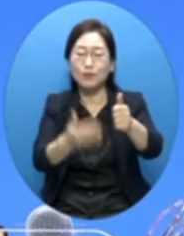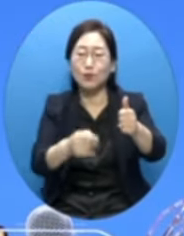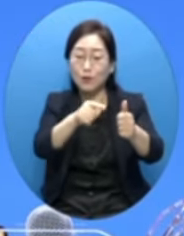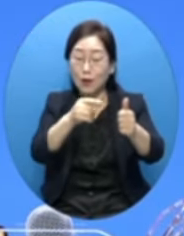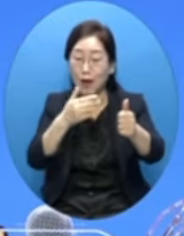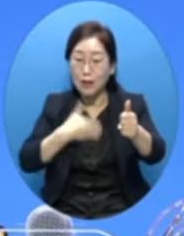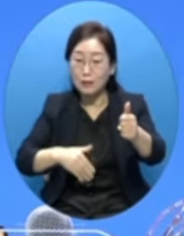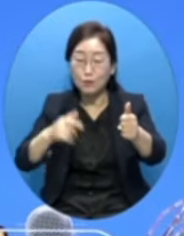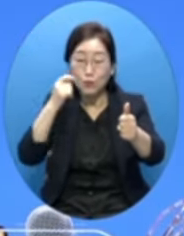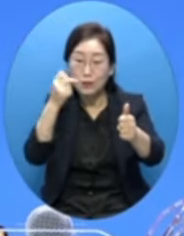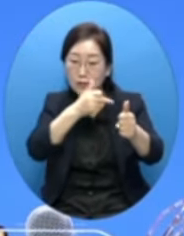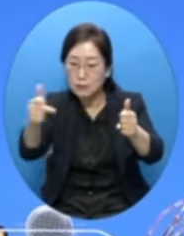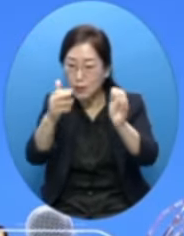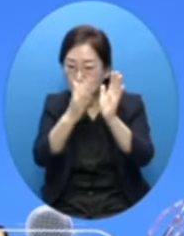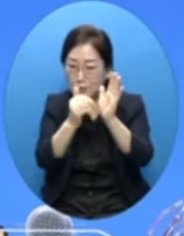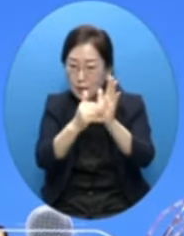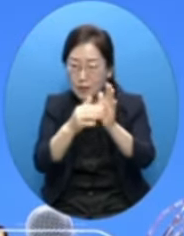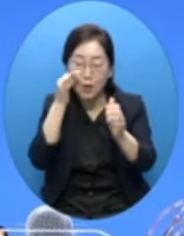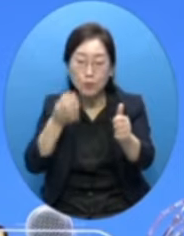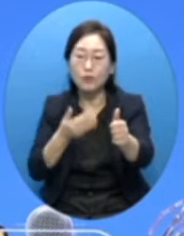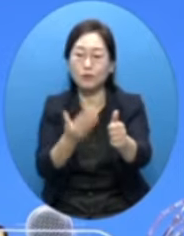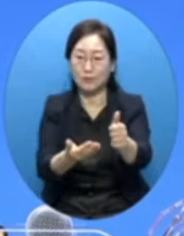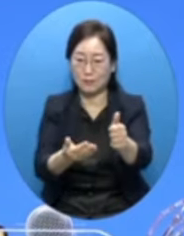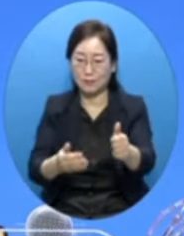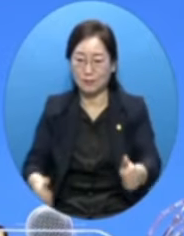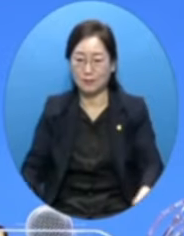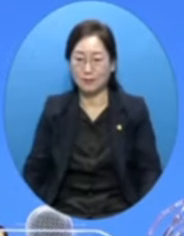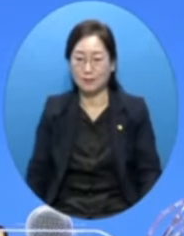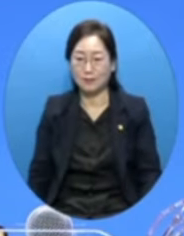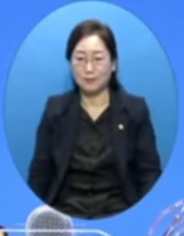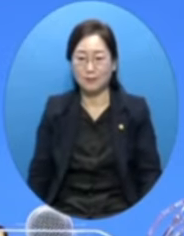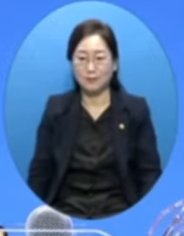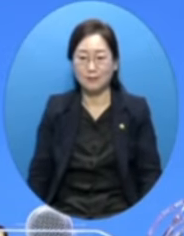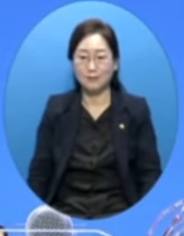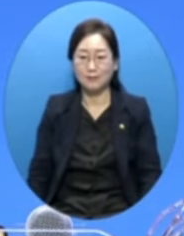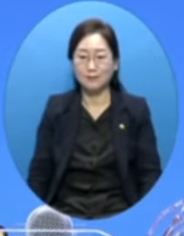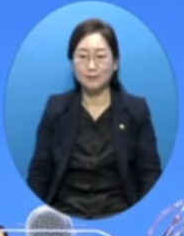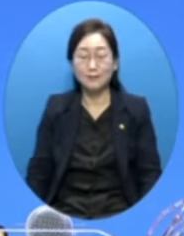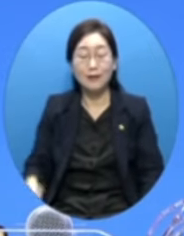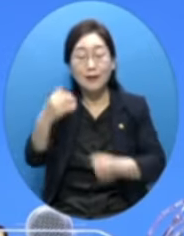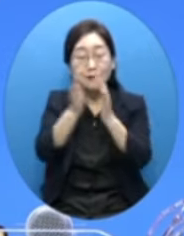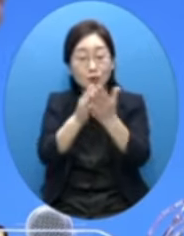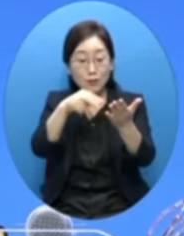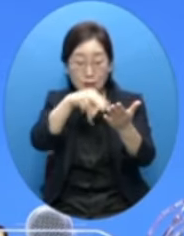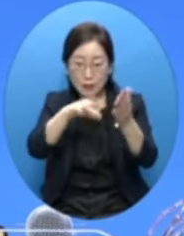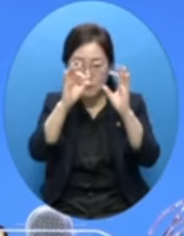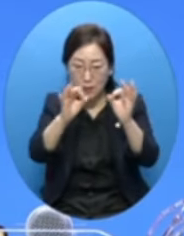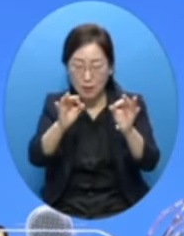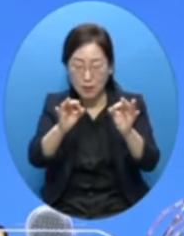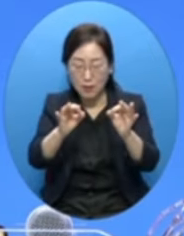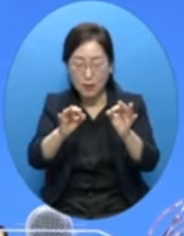알지 못하는 크고 은밀한 일을 내게 보이리라. 성경의 모든 지도자들은 기도의 사람이었습니다. 특별히